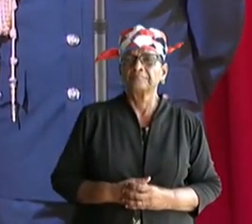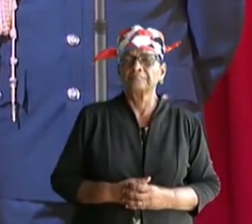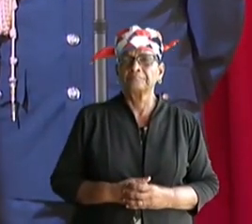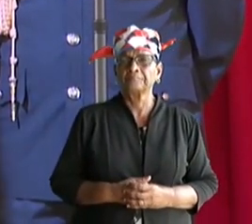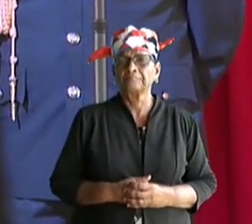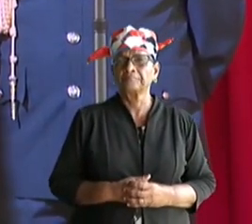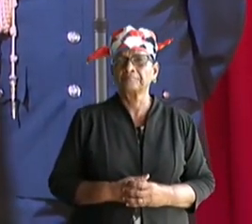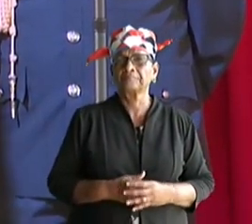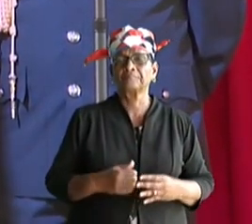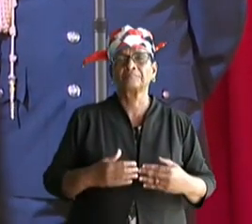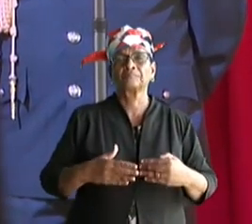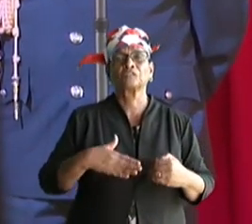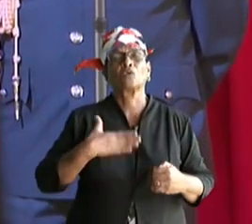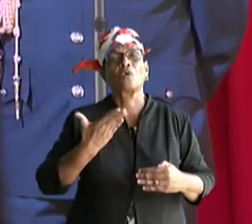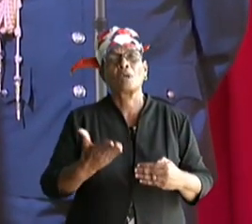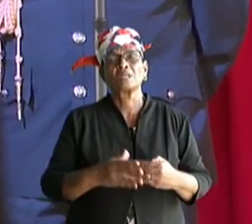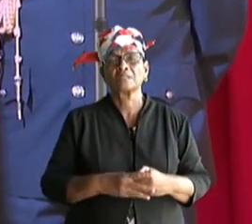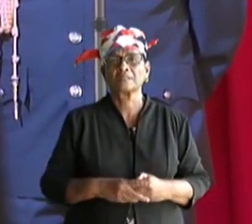Allen toegewenst.